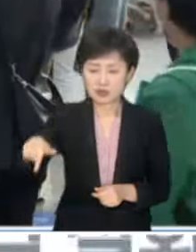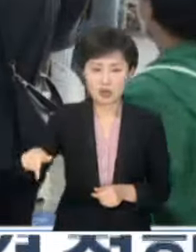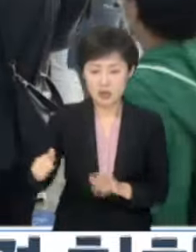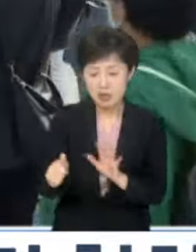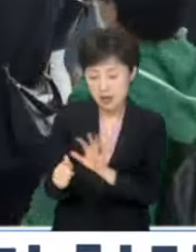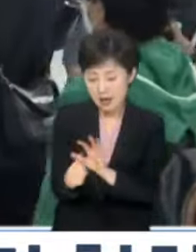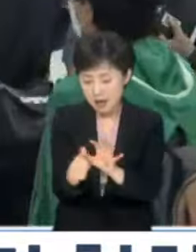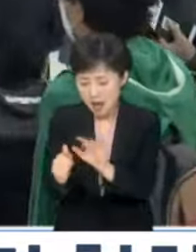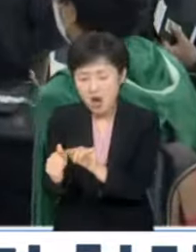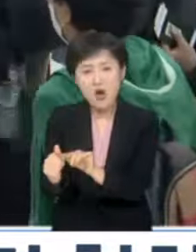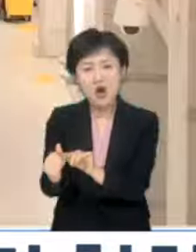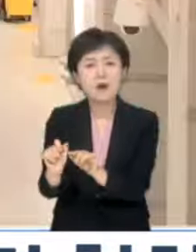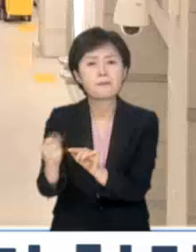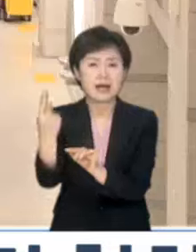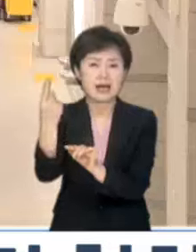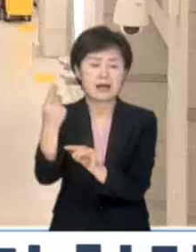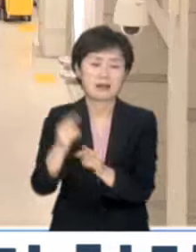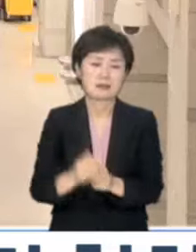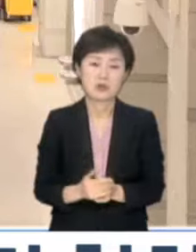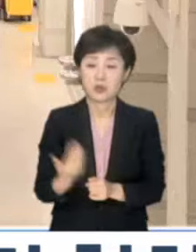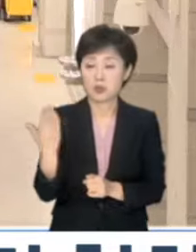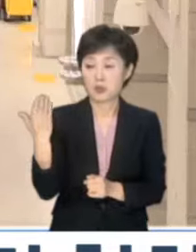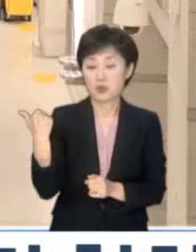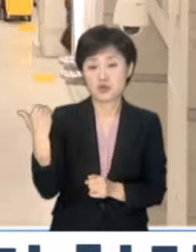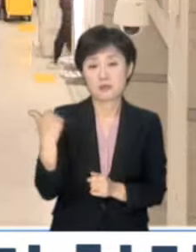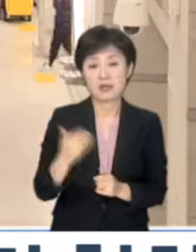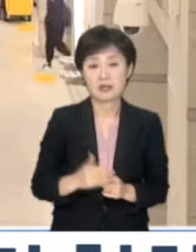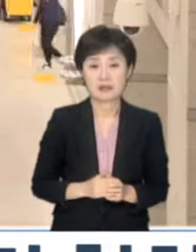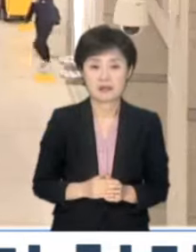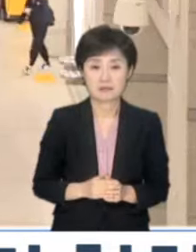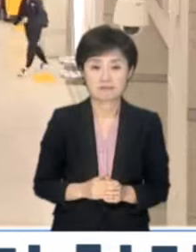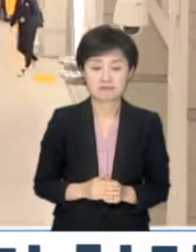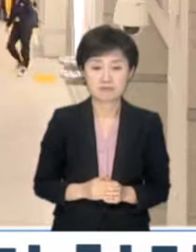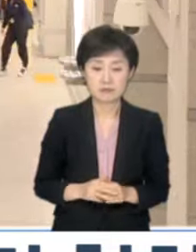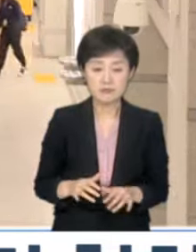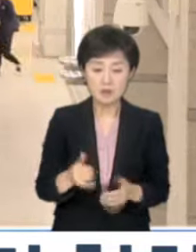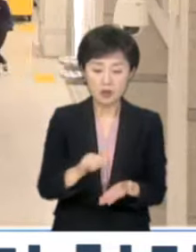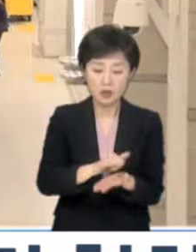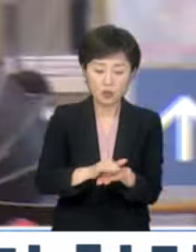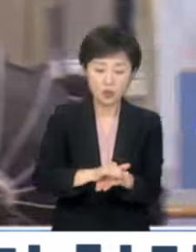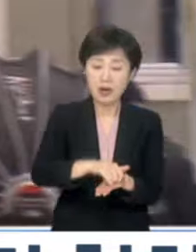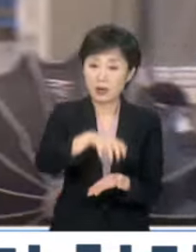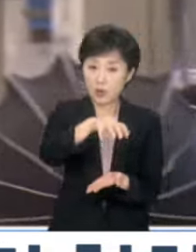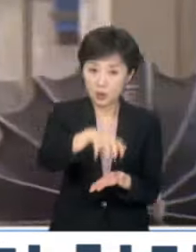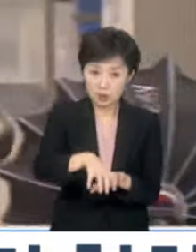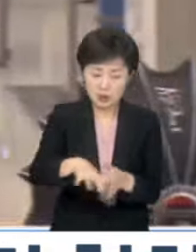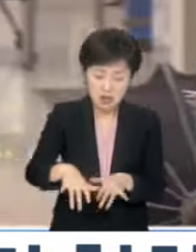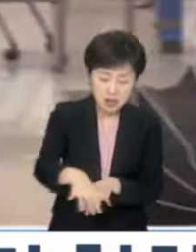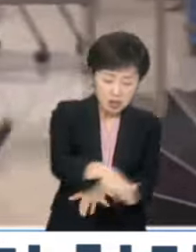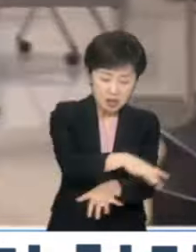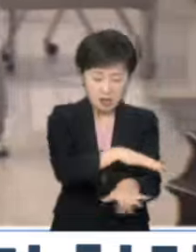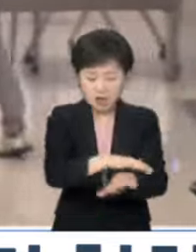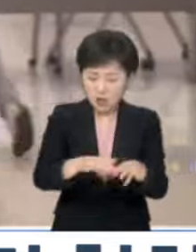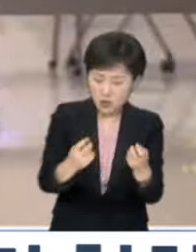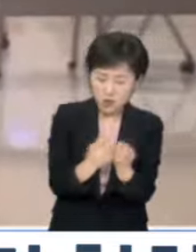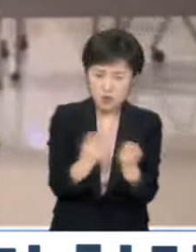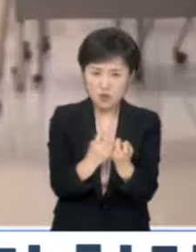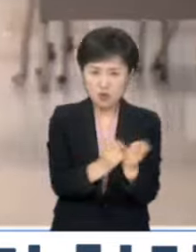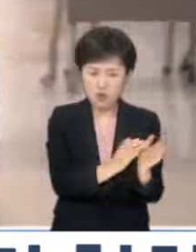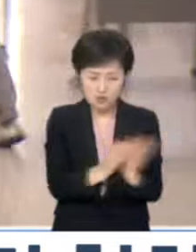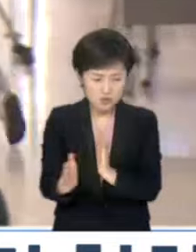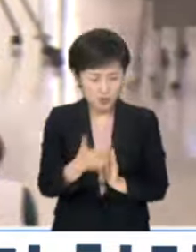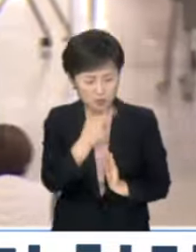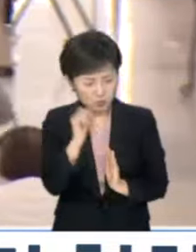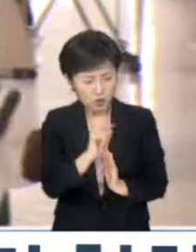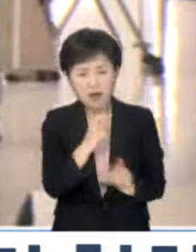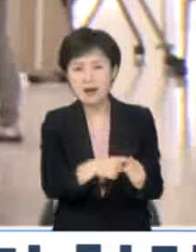온 것인데 최근 국정감사와 언론에서 사실 계속해서 지금 공항공사의 이런 대책 마련, 마련한 대책이 좀